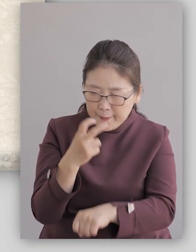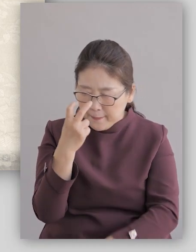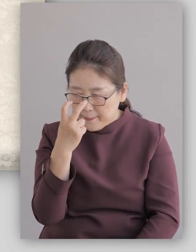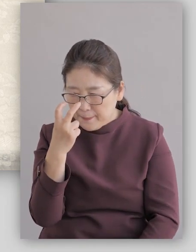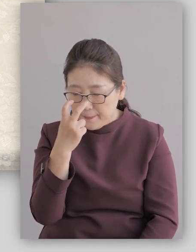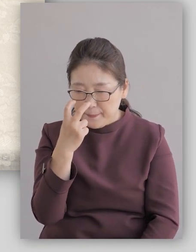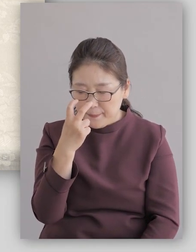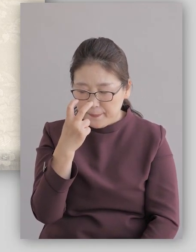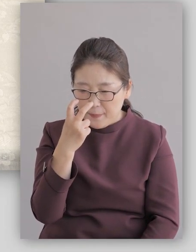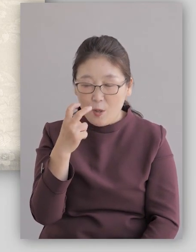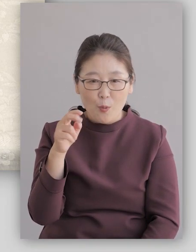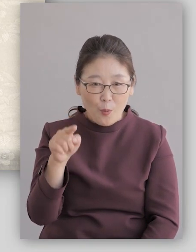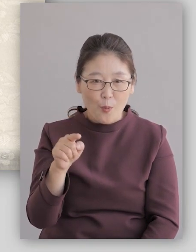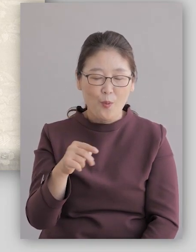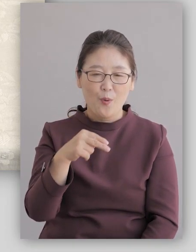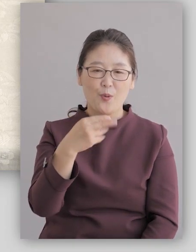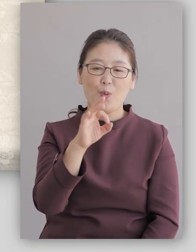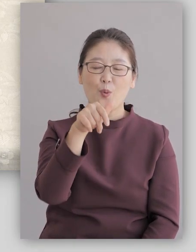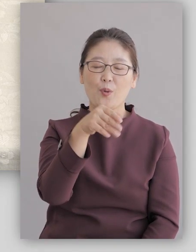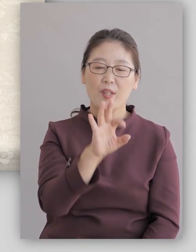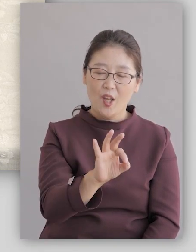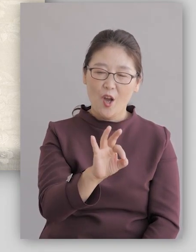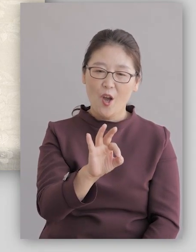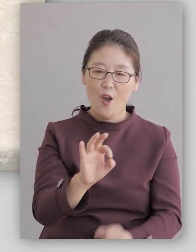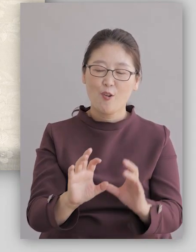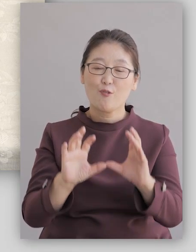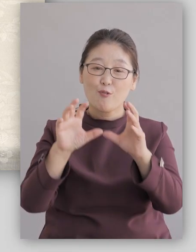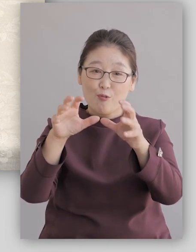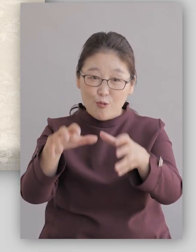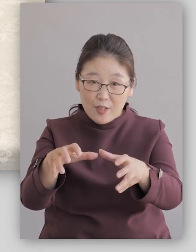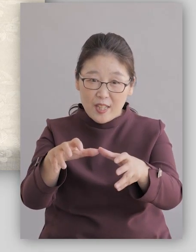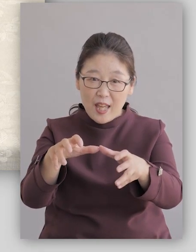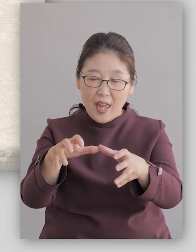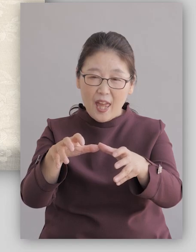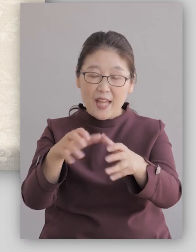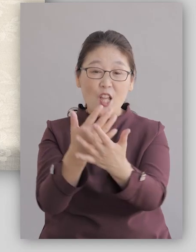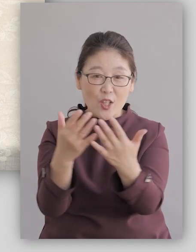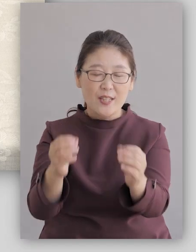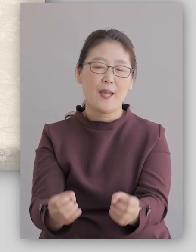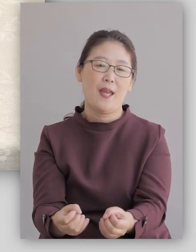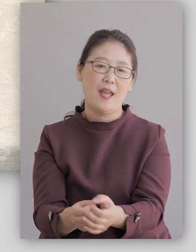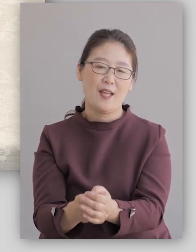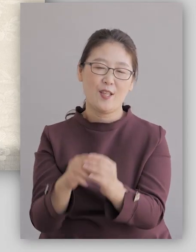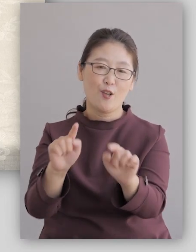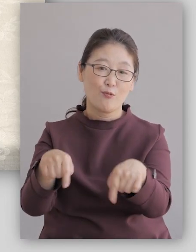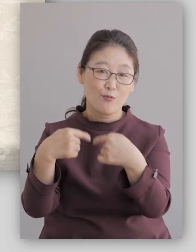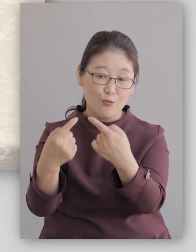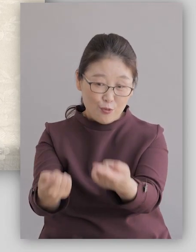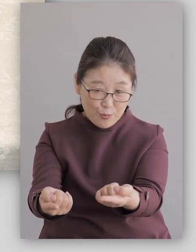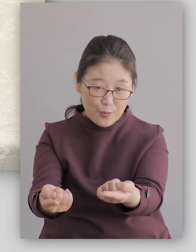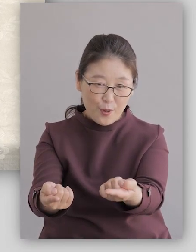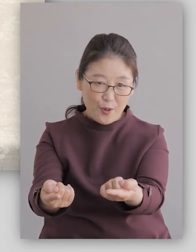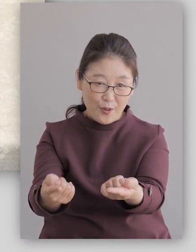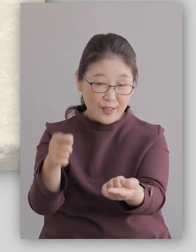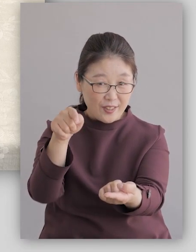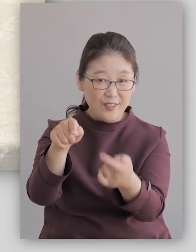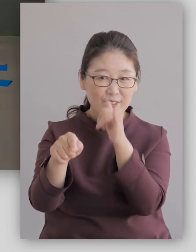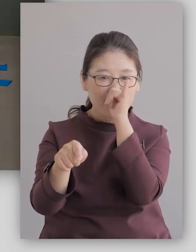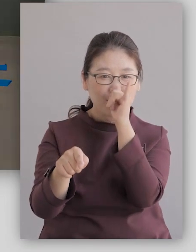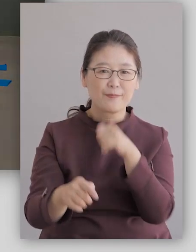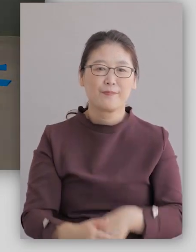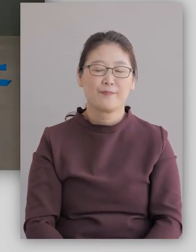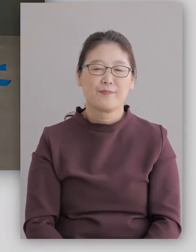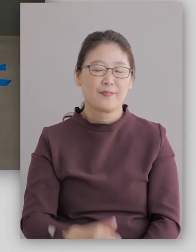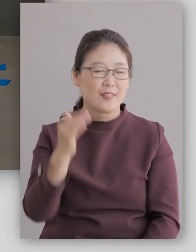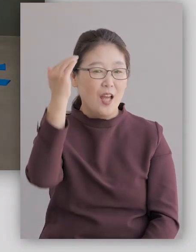하시면서 동경국제 파나비엔날레에 출품하셨던 이런 작품들도 함께 볼 수 있고요.